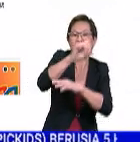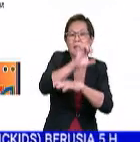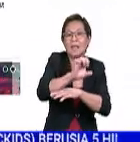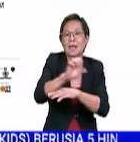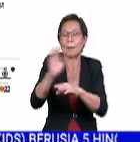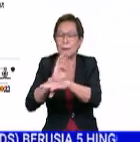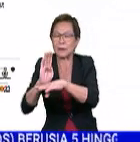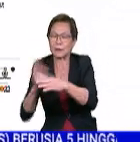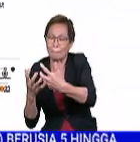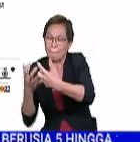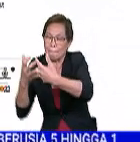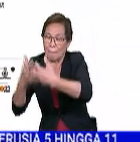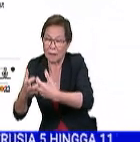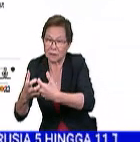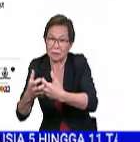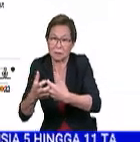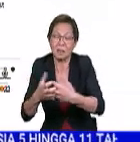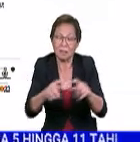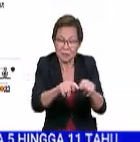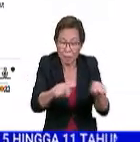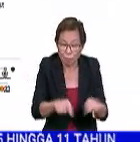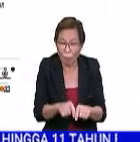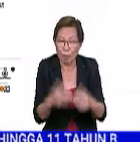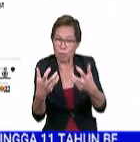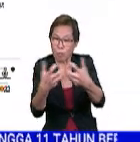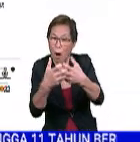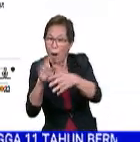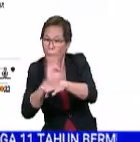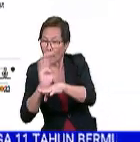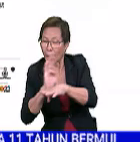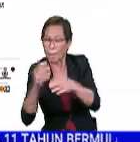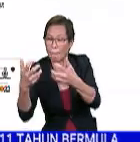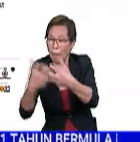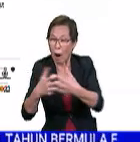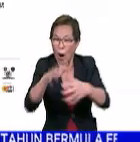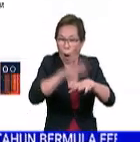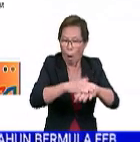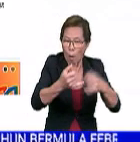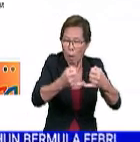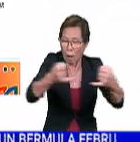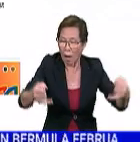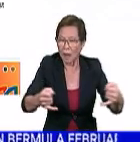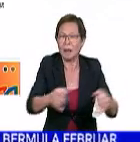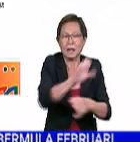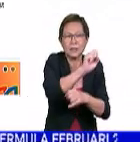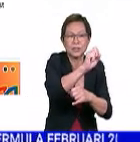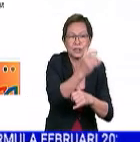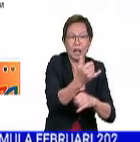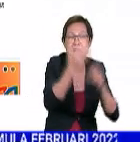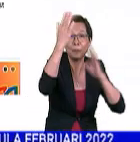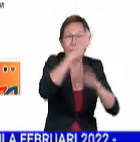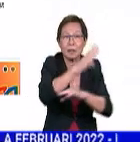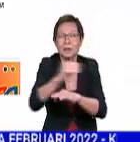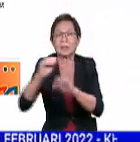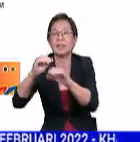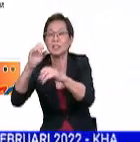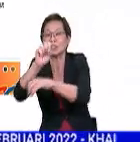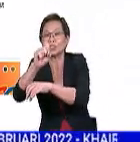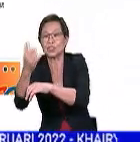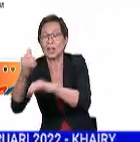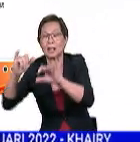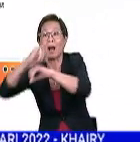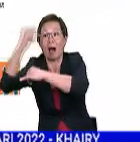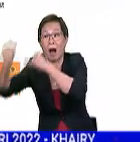Match yang merupakan platform padanan perniagaan secara dalam talian antara Syarikat tempatan dan antarabangsa juga